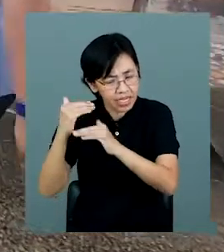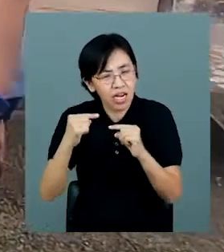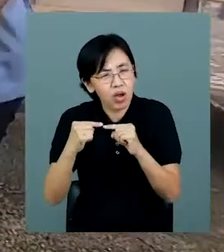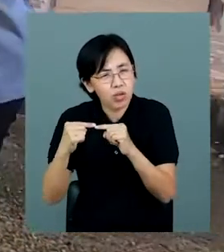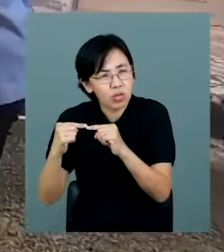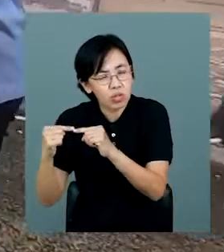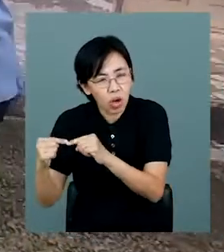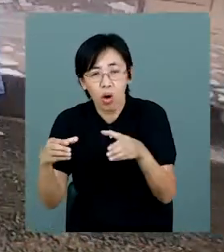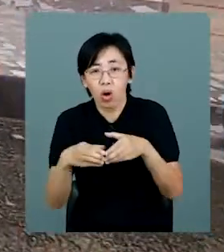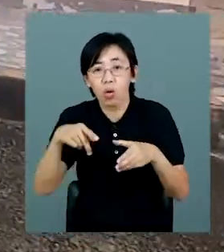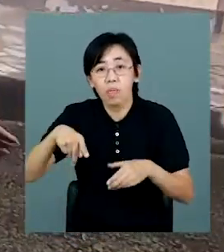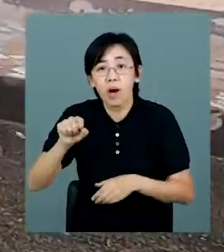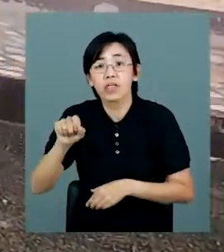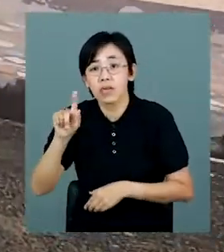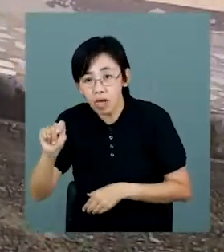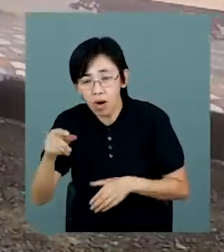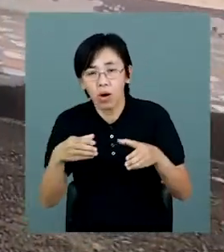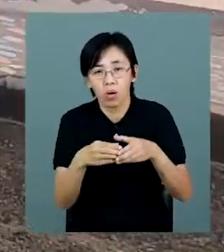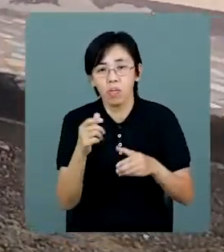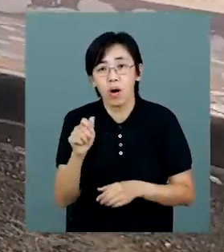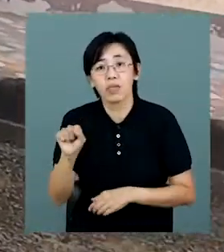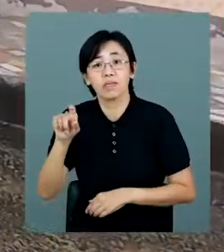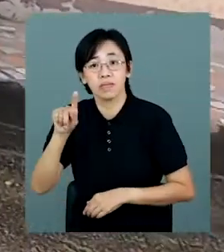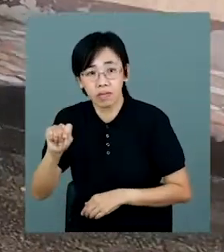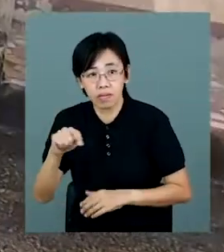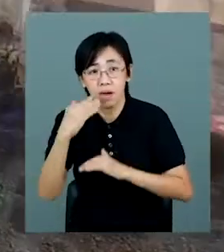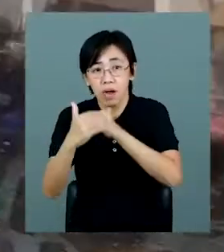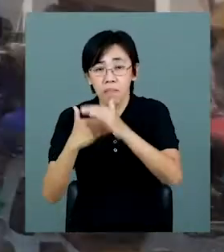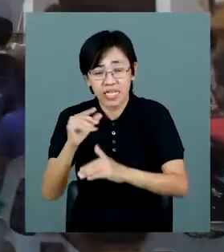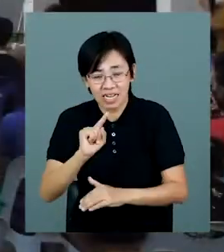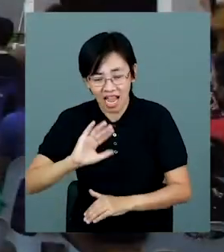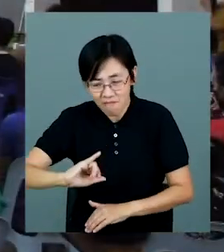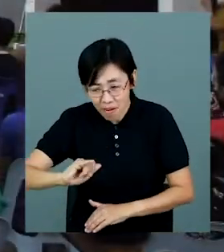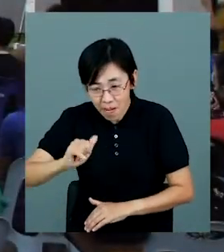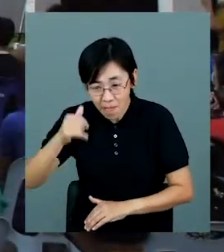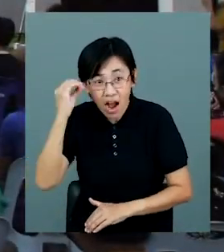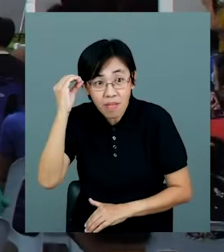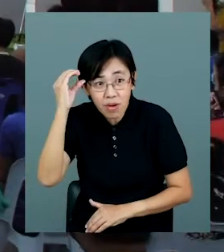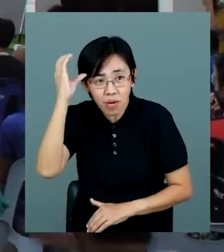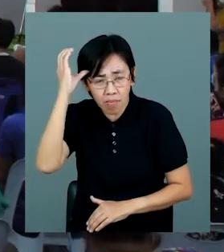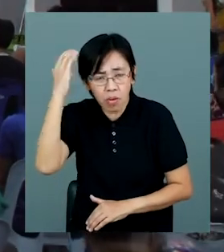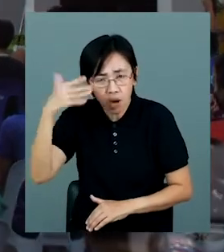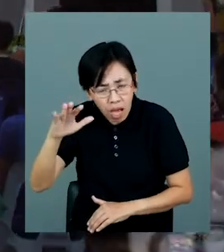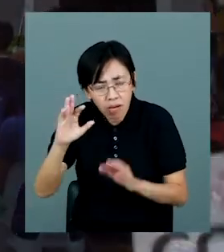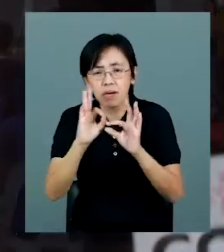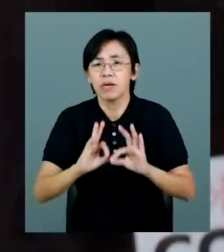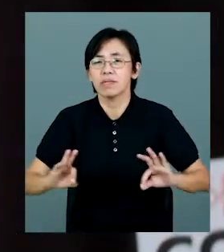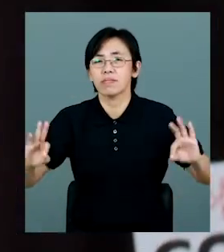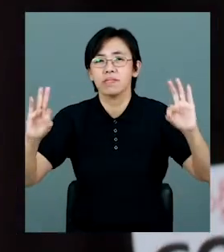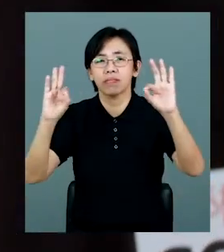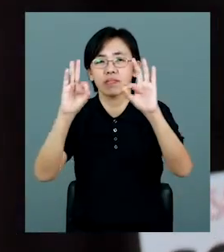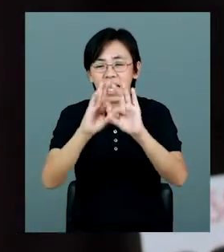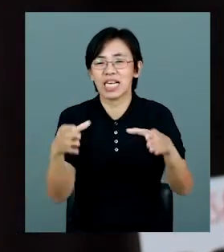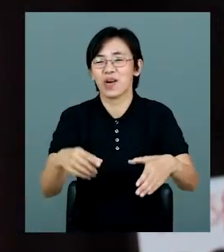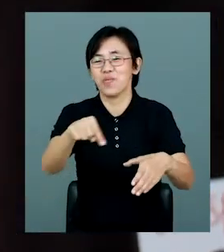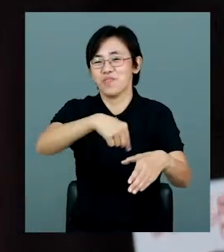นากลุ่มพสต.และอสต.นะครับที่ไม่เพียงพัฒนาเฉพาะด้านศักยภาพเท่านั้นนะครับยังรวมไปถึง